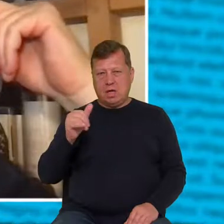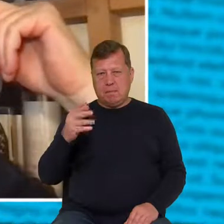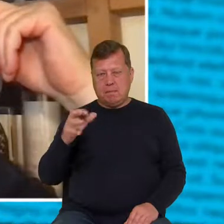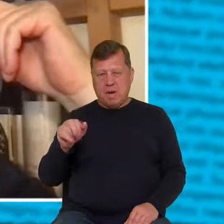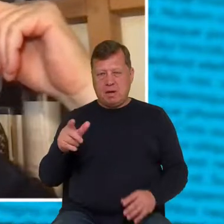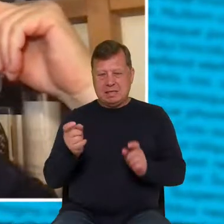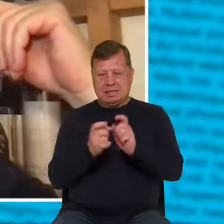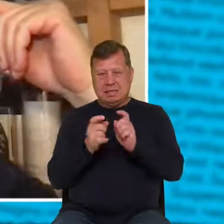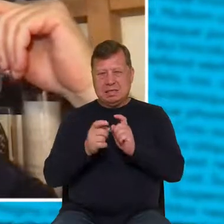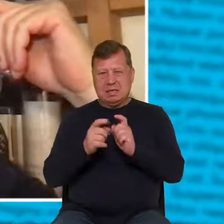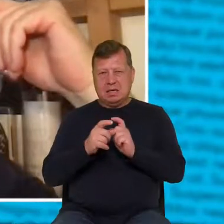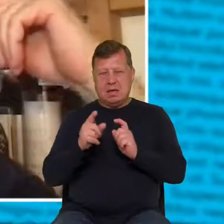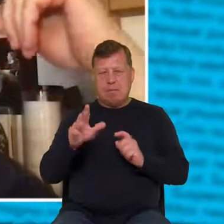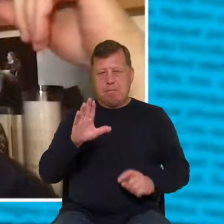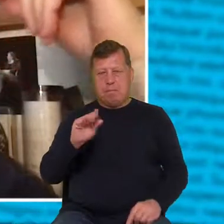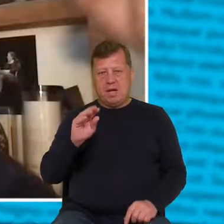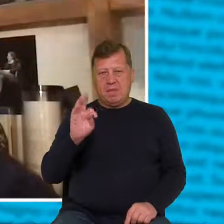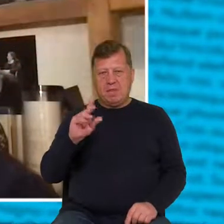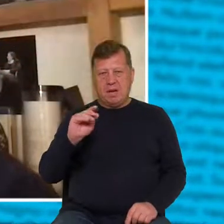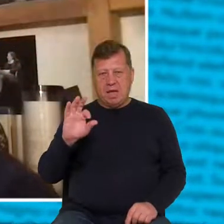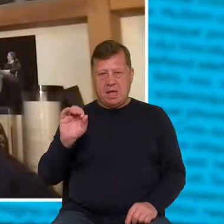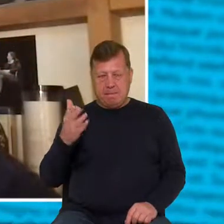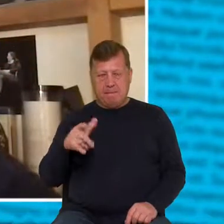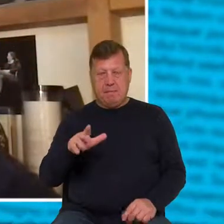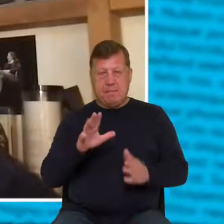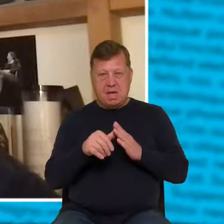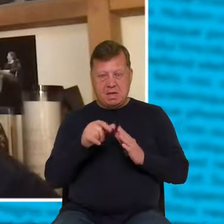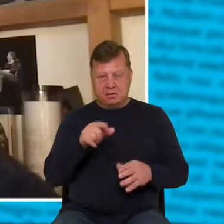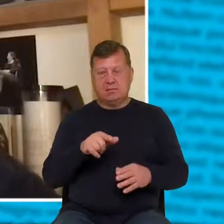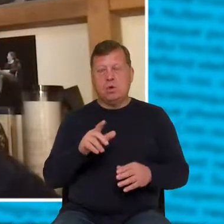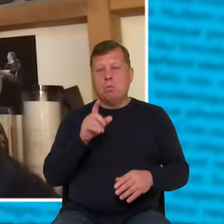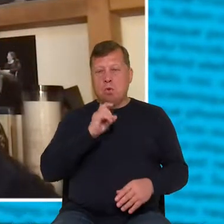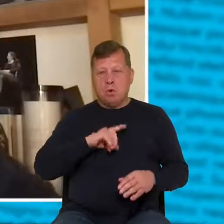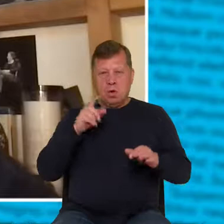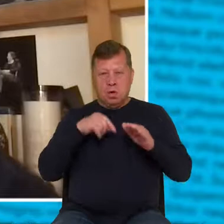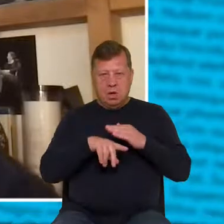obok Betlejem, wszedłem do tego małego biura.